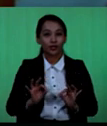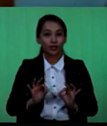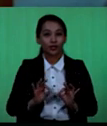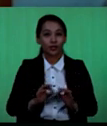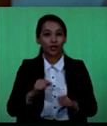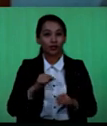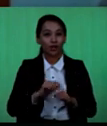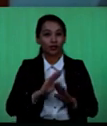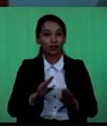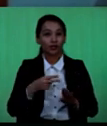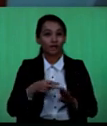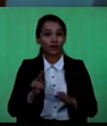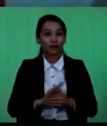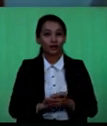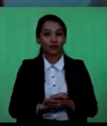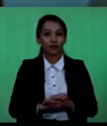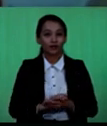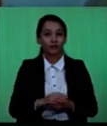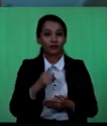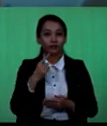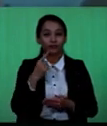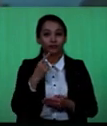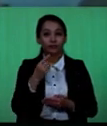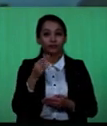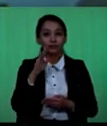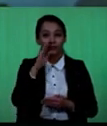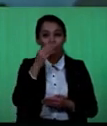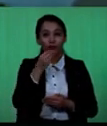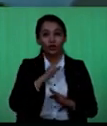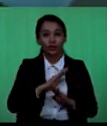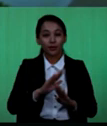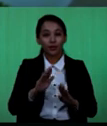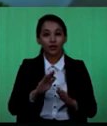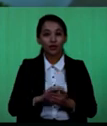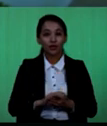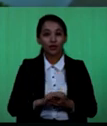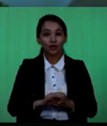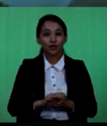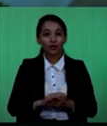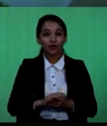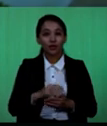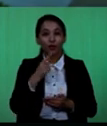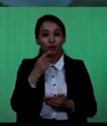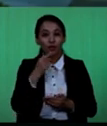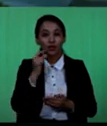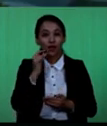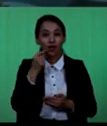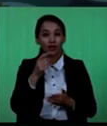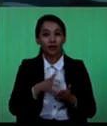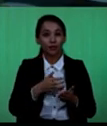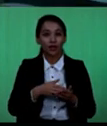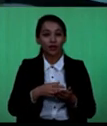ko'rsatadi. Nonushta qilmaslik tufayli qonda qand miqdori kamayib ketadi. Bu esa miyaga oziq moddalar tushishini kamaytiradi va